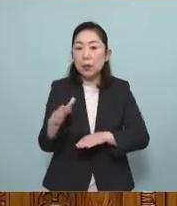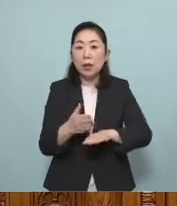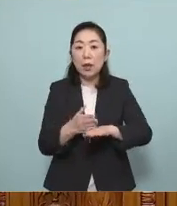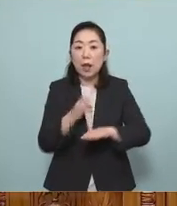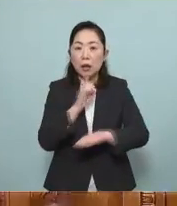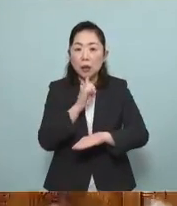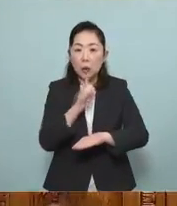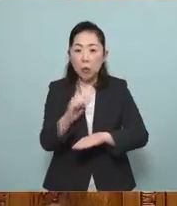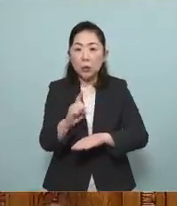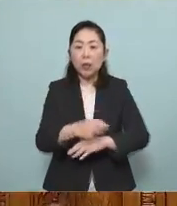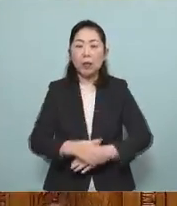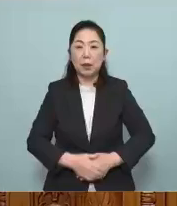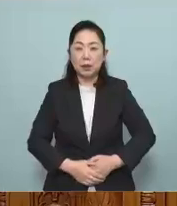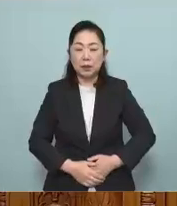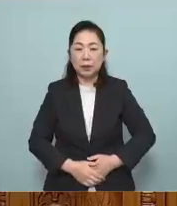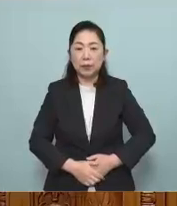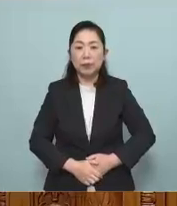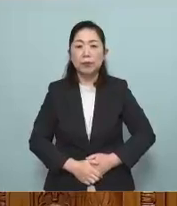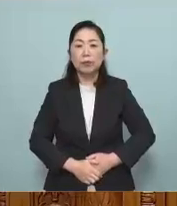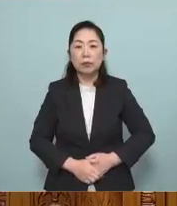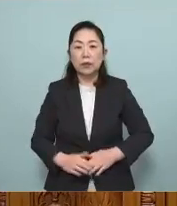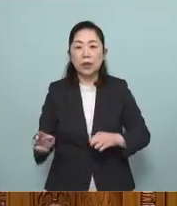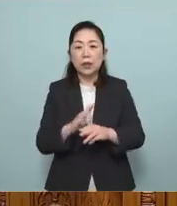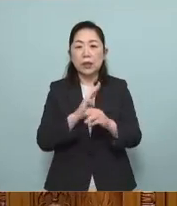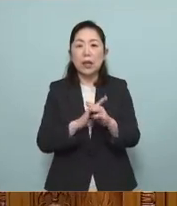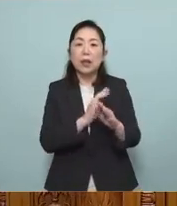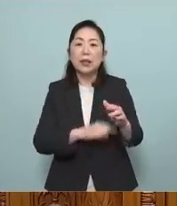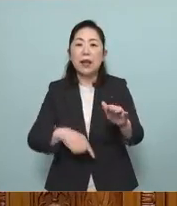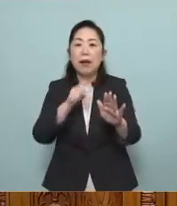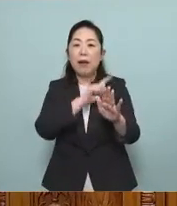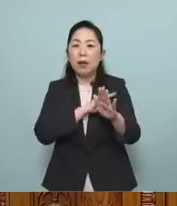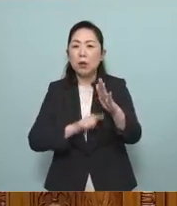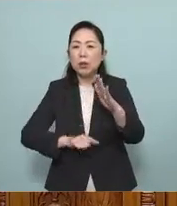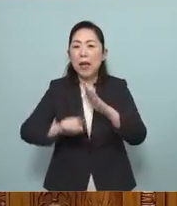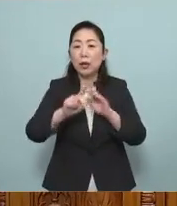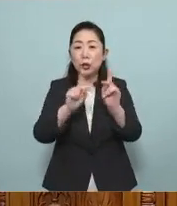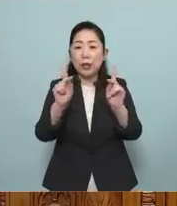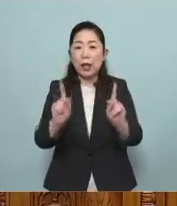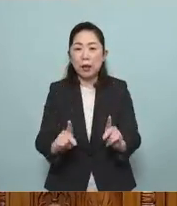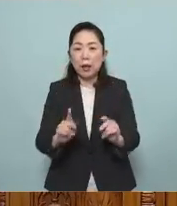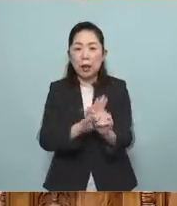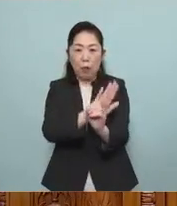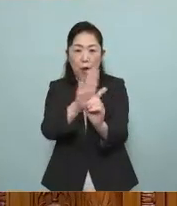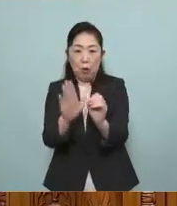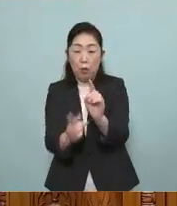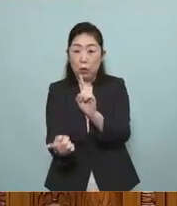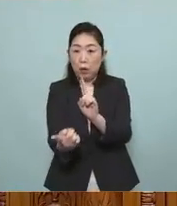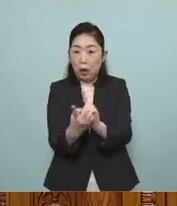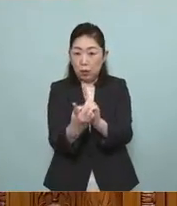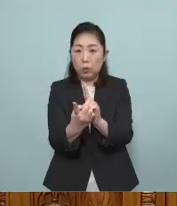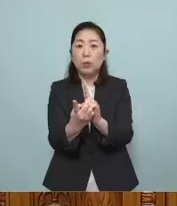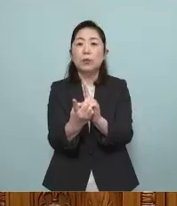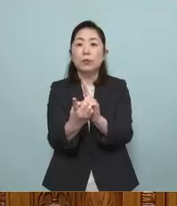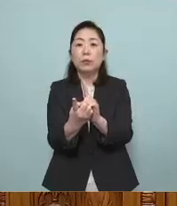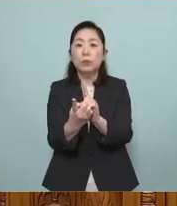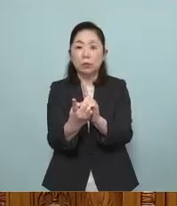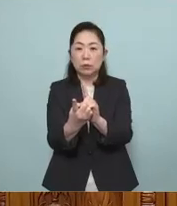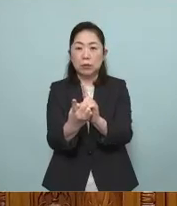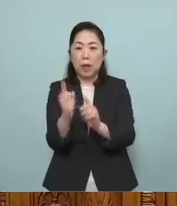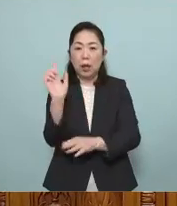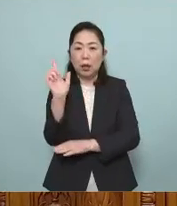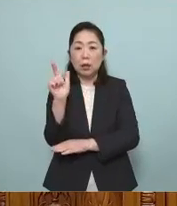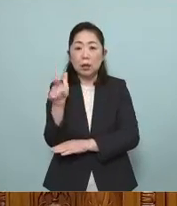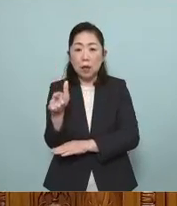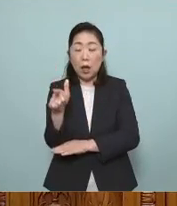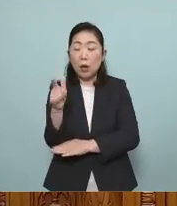謝申し上げます。岸田政権の最優先課題は新型コロナ対応です。しかし、政府だけ